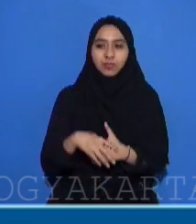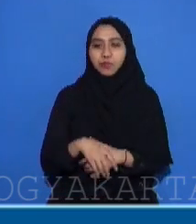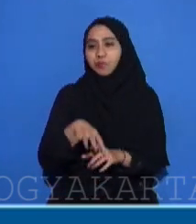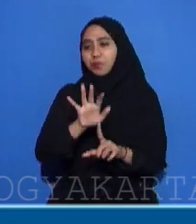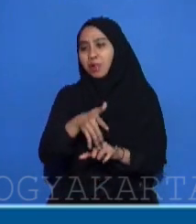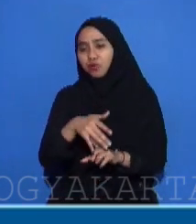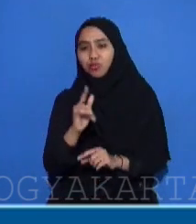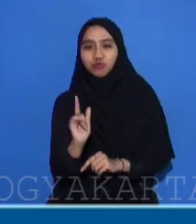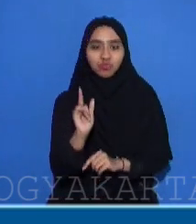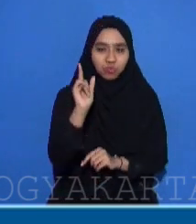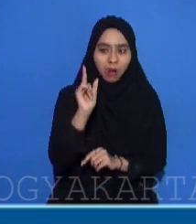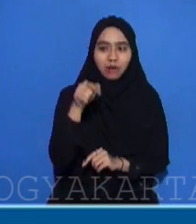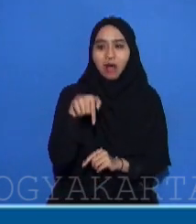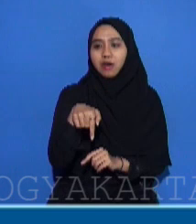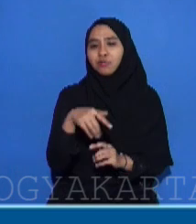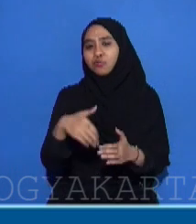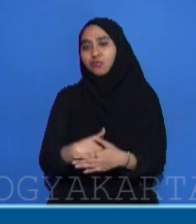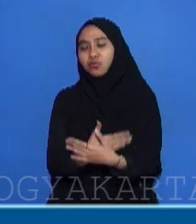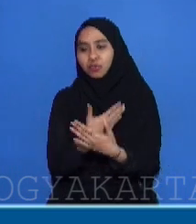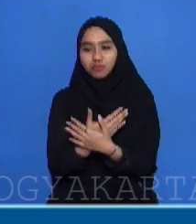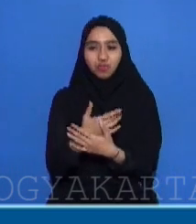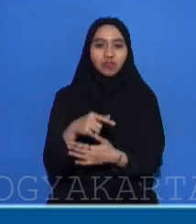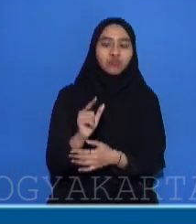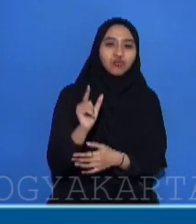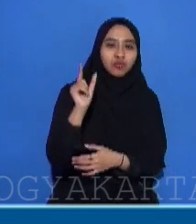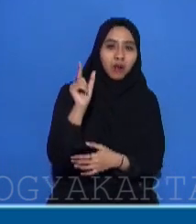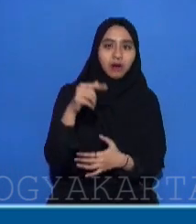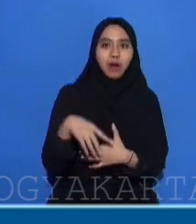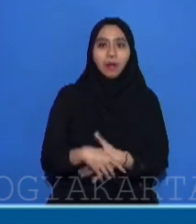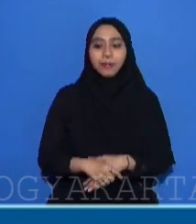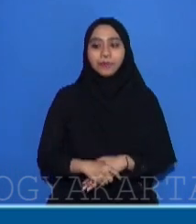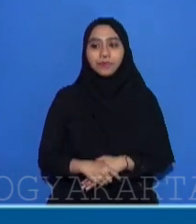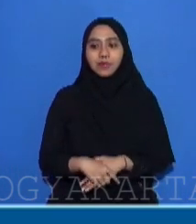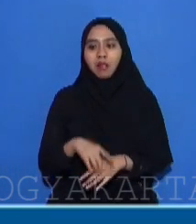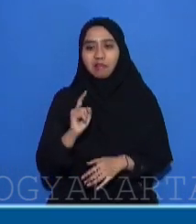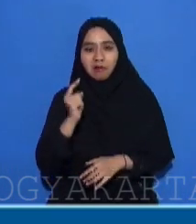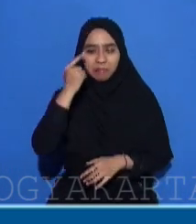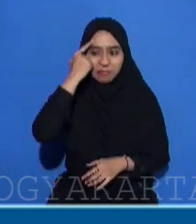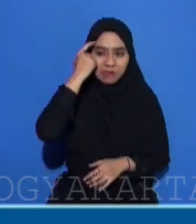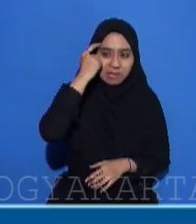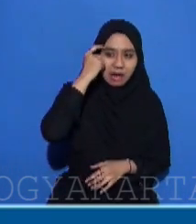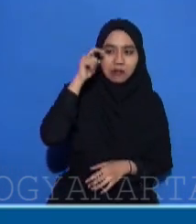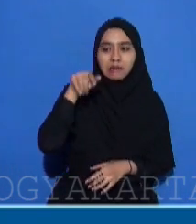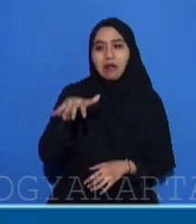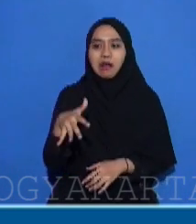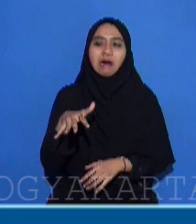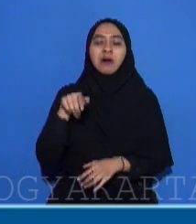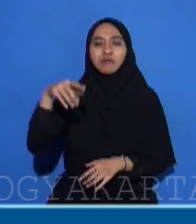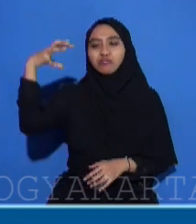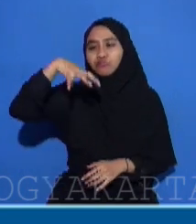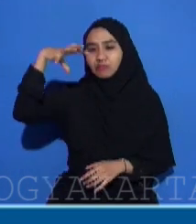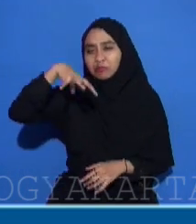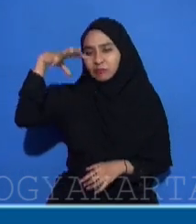Utara, Gunung Kidul bagian barat. Menika dipun perkirakan musim hujan menika